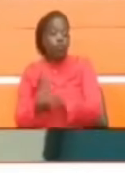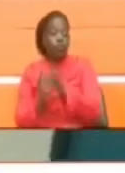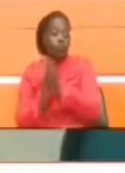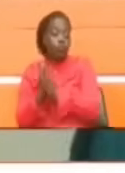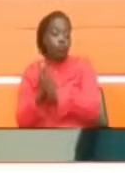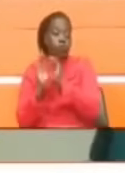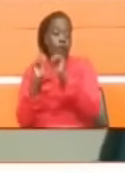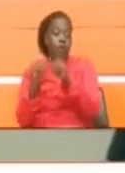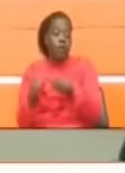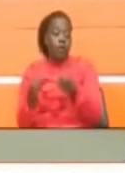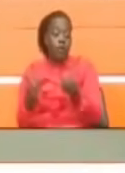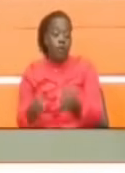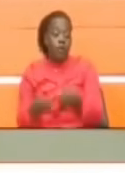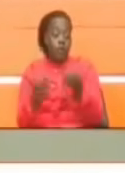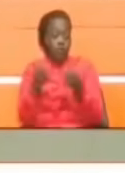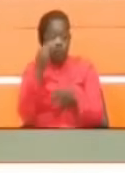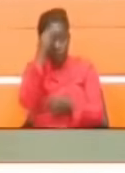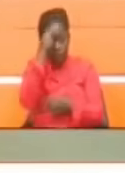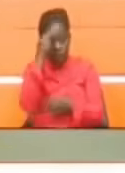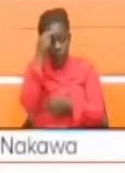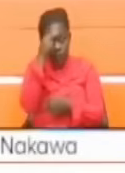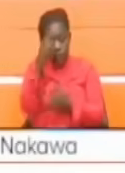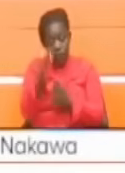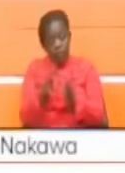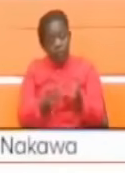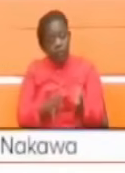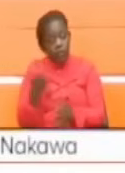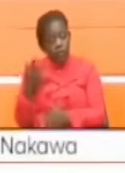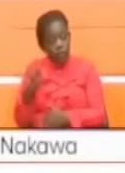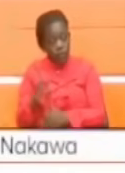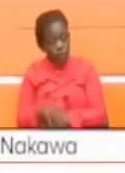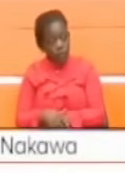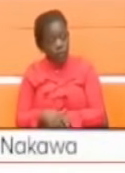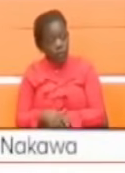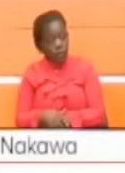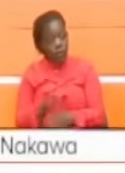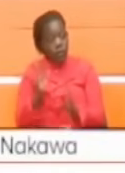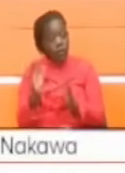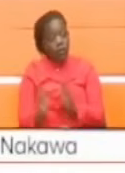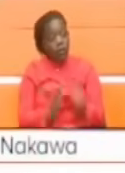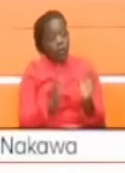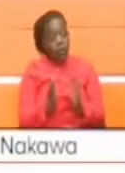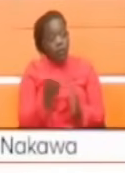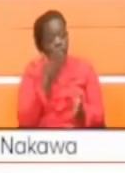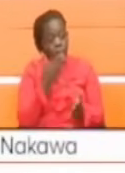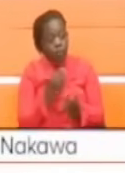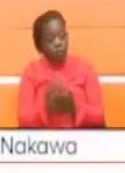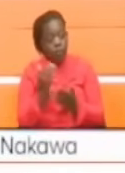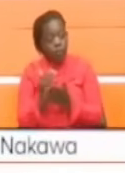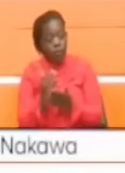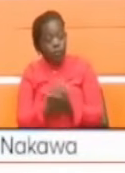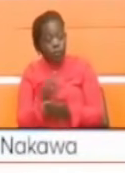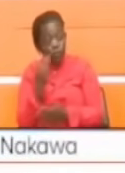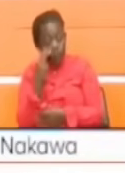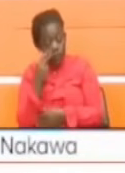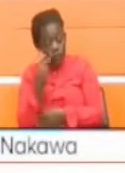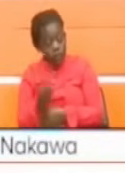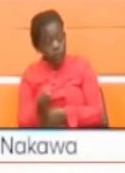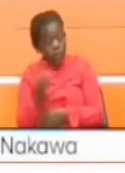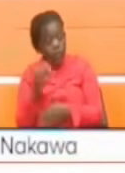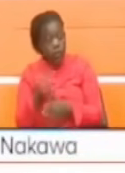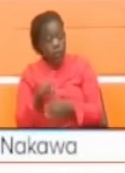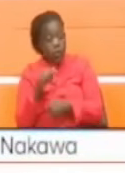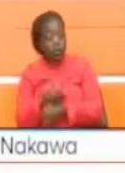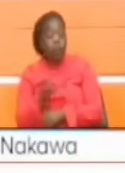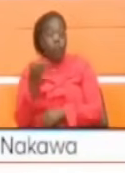basobole okutuusa ku bayizi amazzi amayonjo. Enteekateeka eno nnungi nnyo kubango laba musomero gwe tutaba